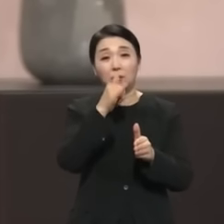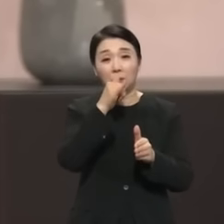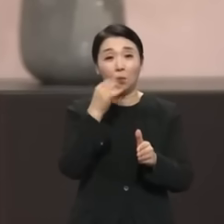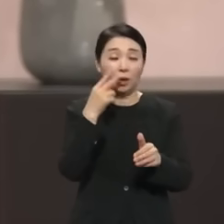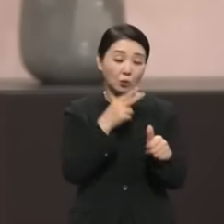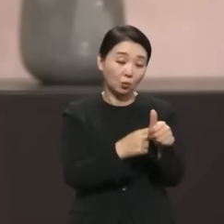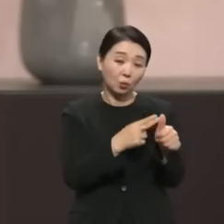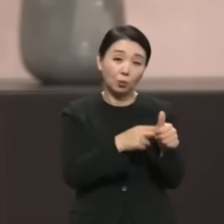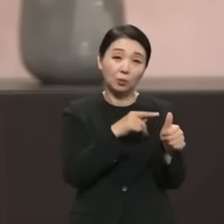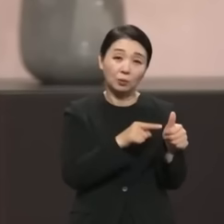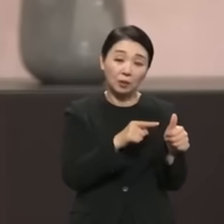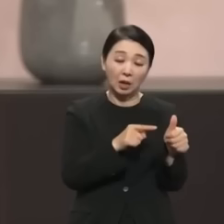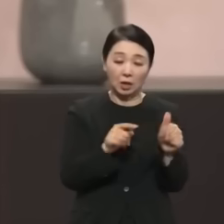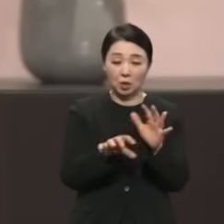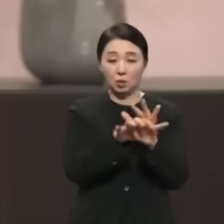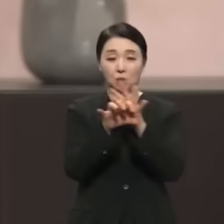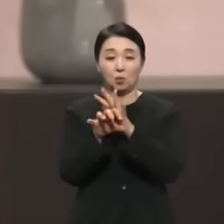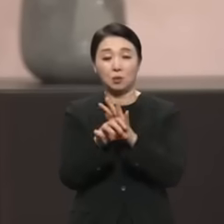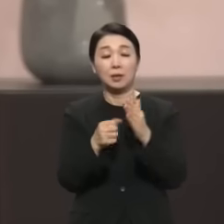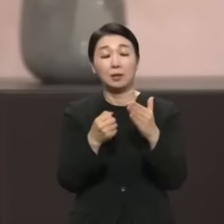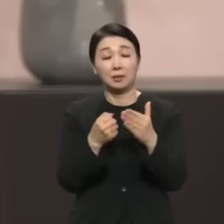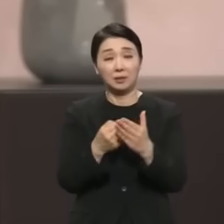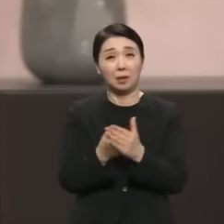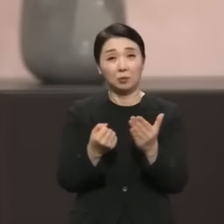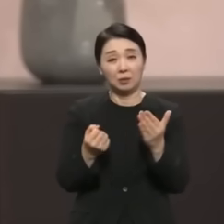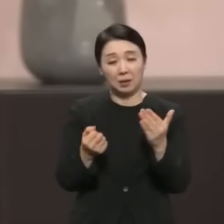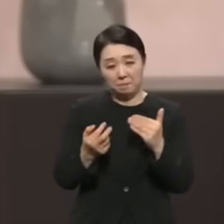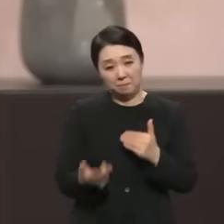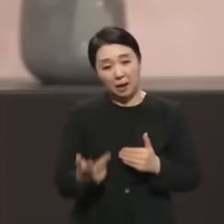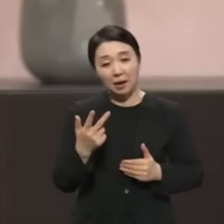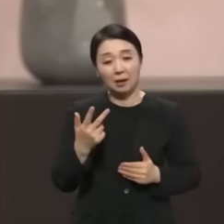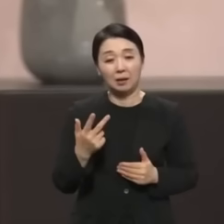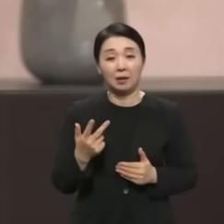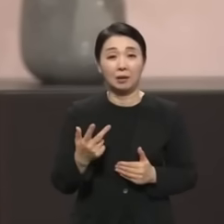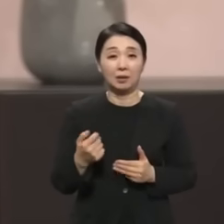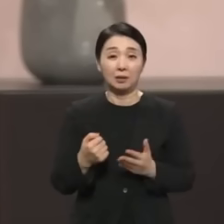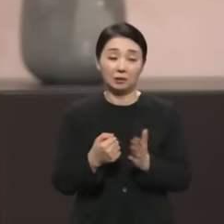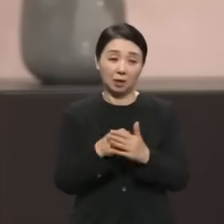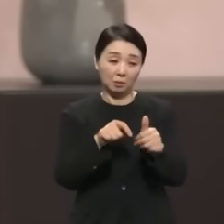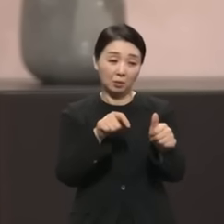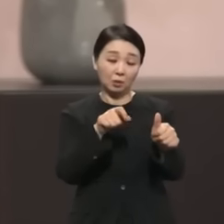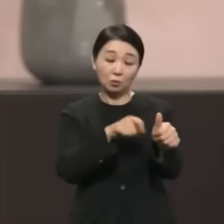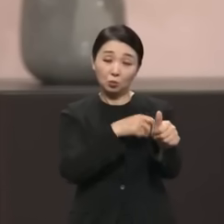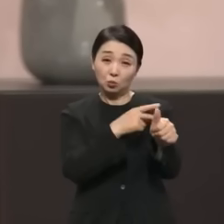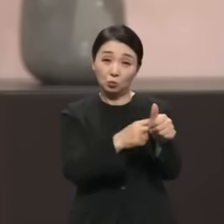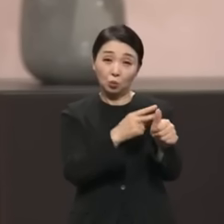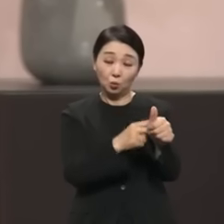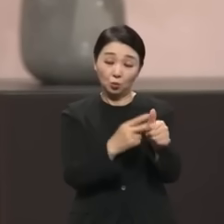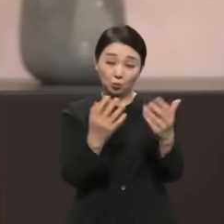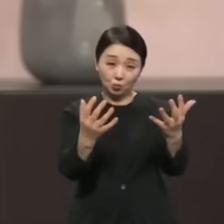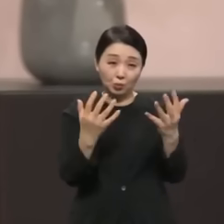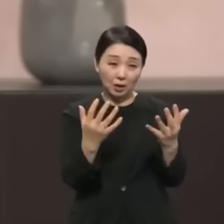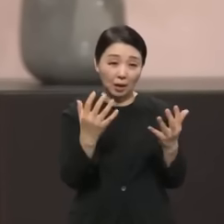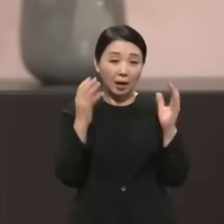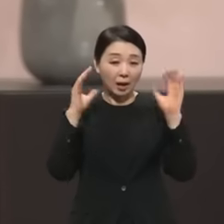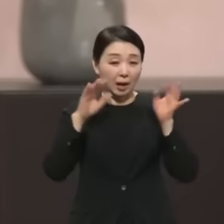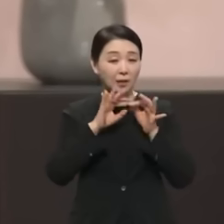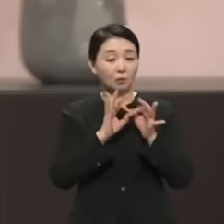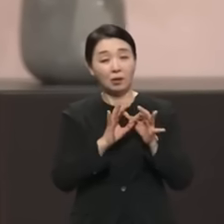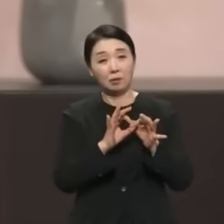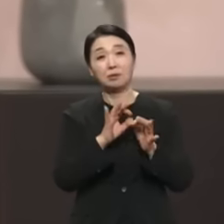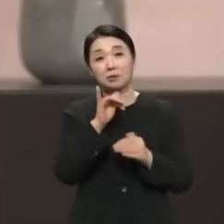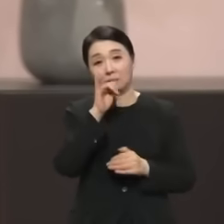교사분께서 코로나로 인해서 자리를 이제 비운 상태였었고 특수교육 대상이 되는 아이와 결부된 사건이다